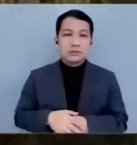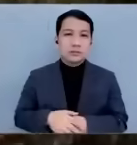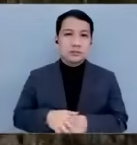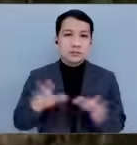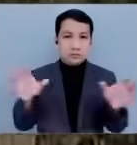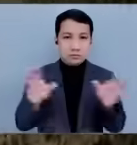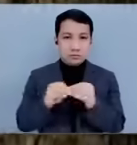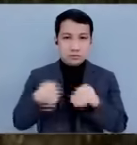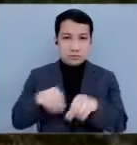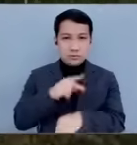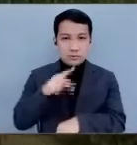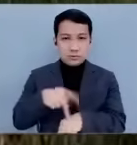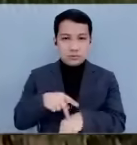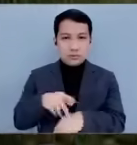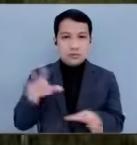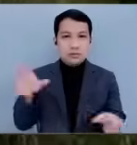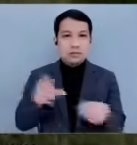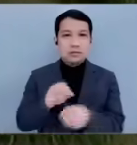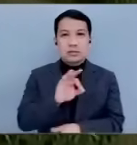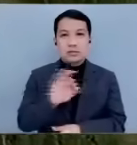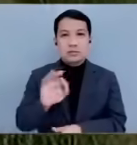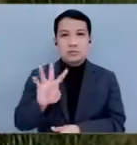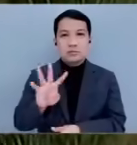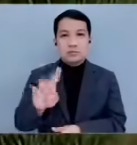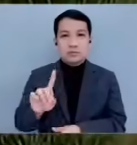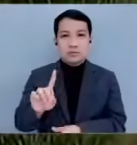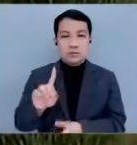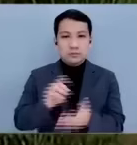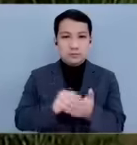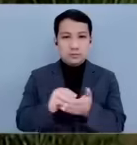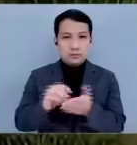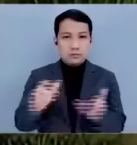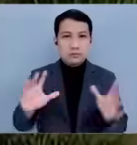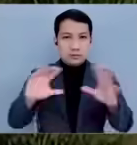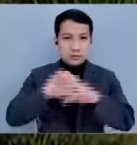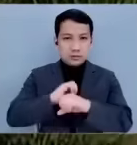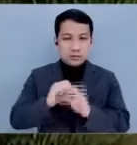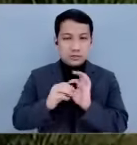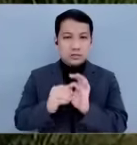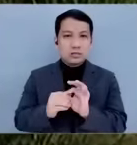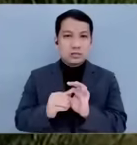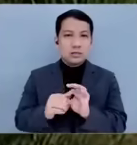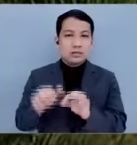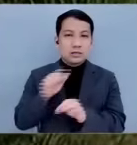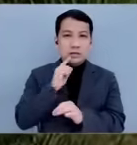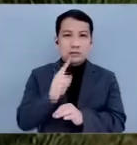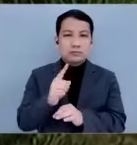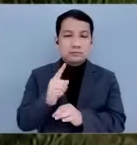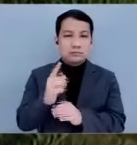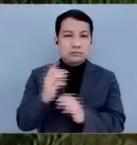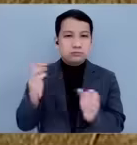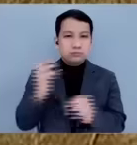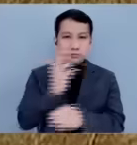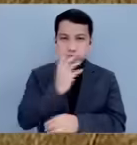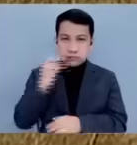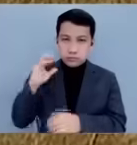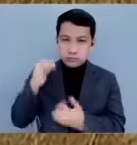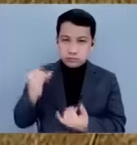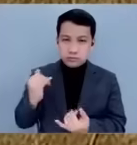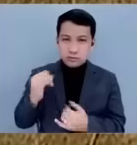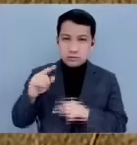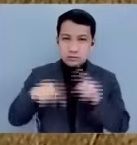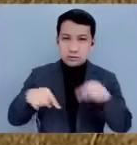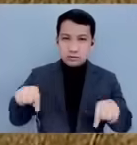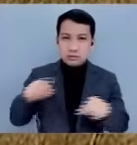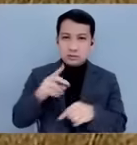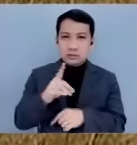naman, pumalo na sa 941 million pesos ang kabuuang halaga na pinsala na matinding tagtiyot. Batayan sa datos ng